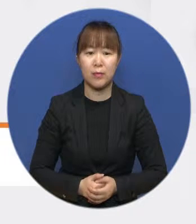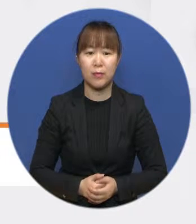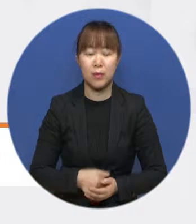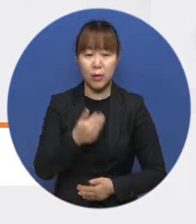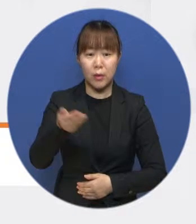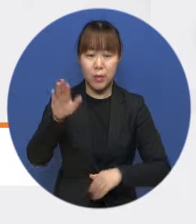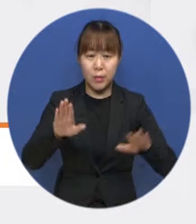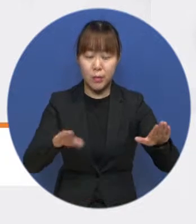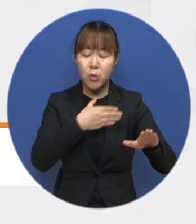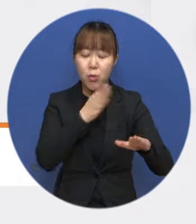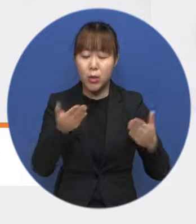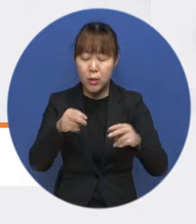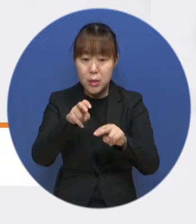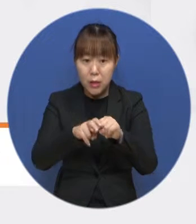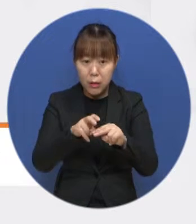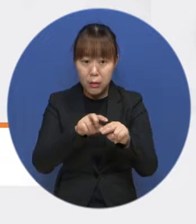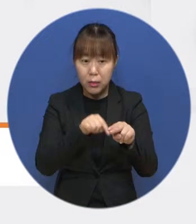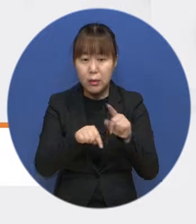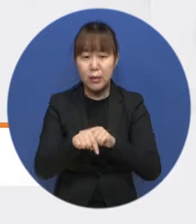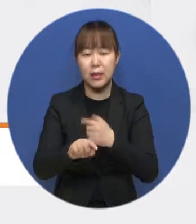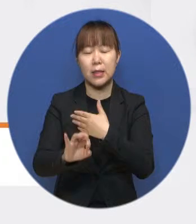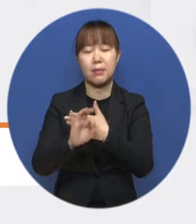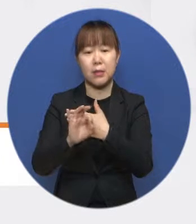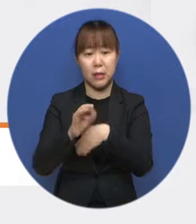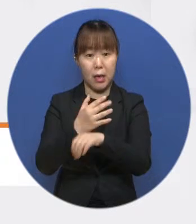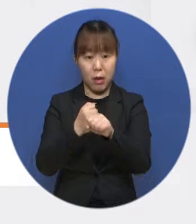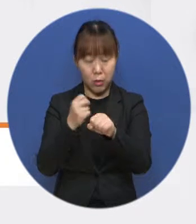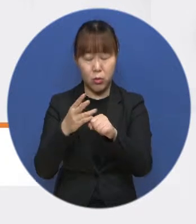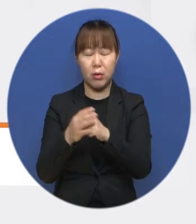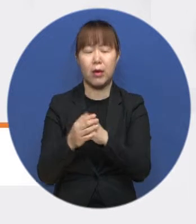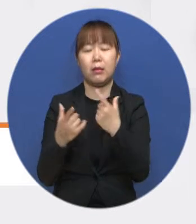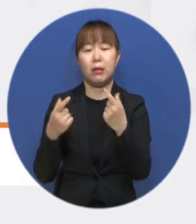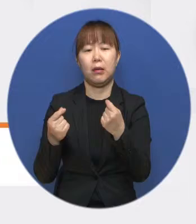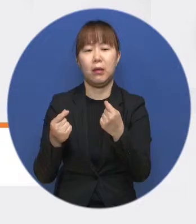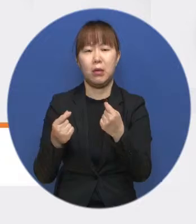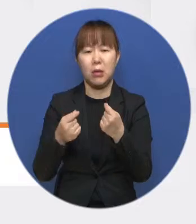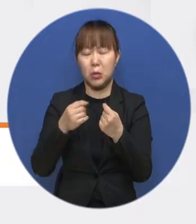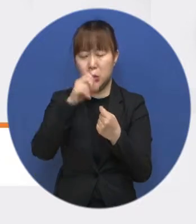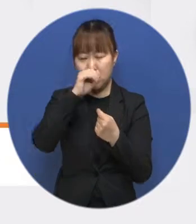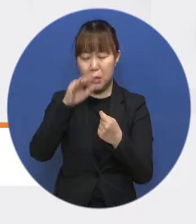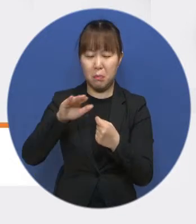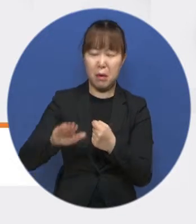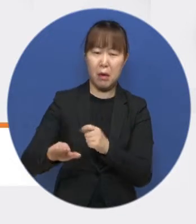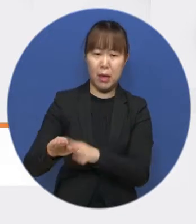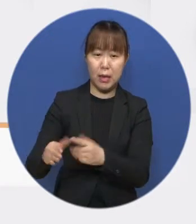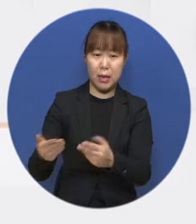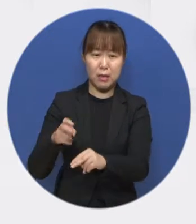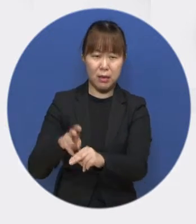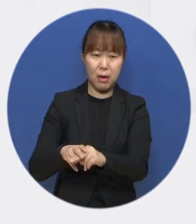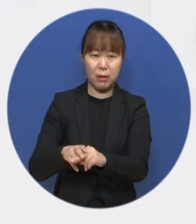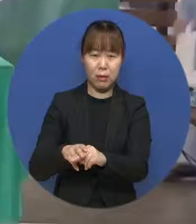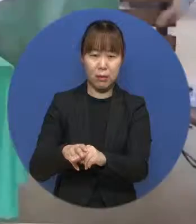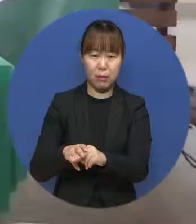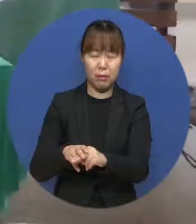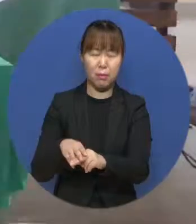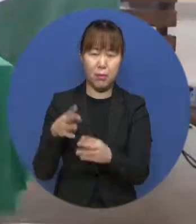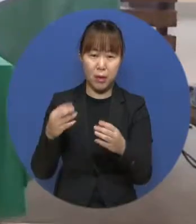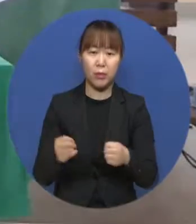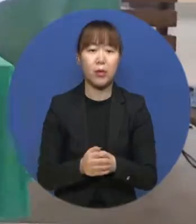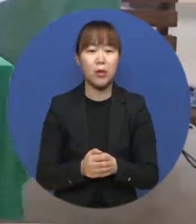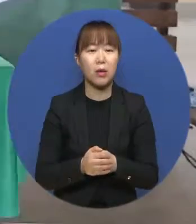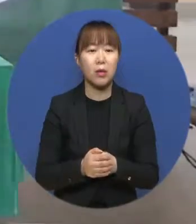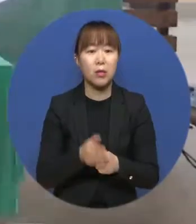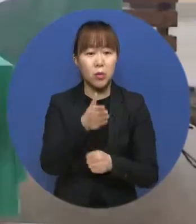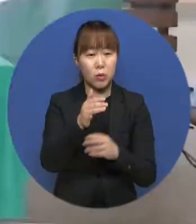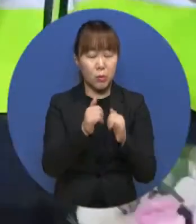하지만 아직까지 노인 일자리는 임시직 이나 일용직 같은 질낮은 일자리 에 집중돼 있는게 현실입니다 정부는